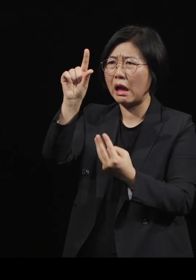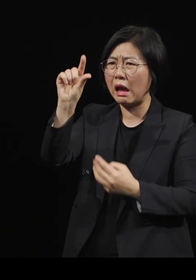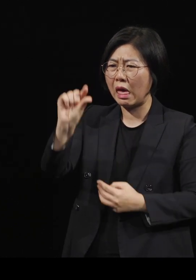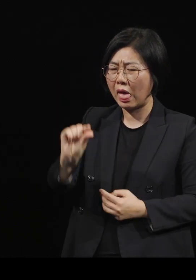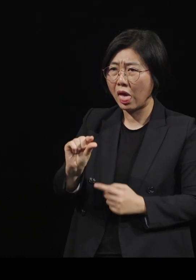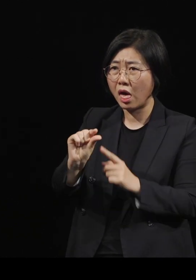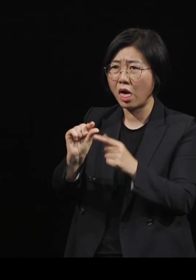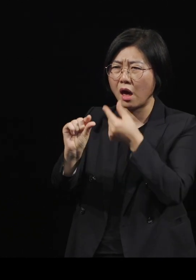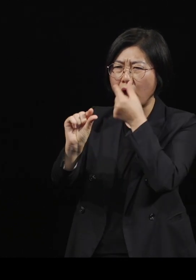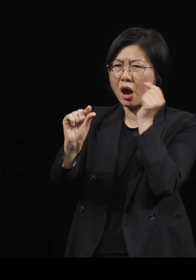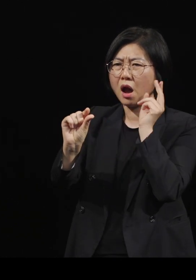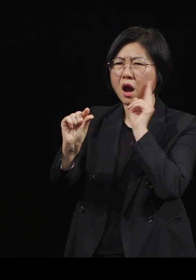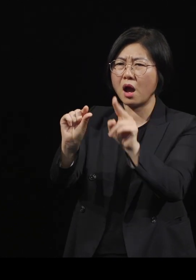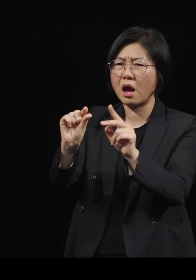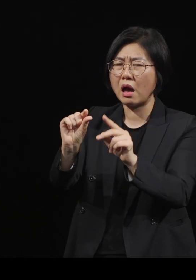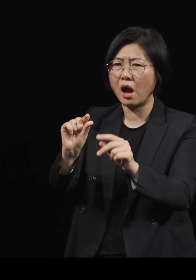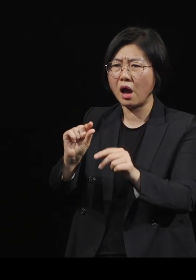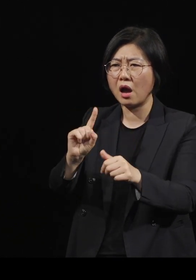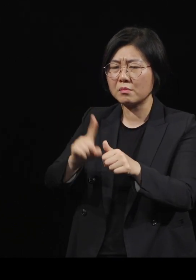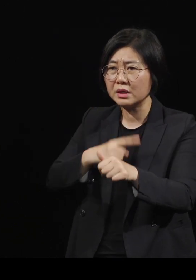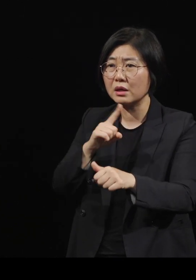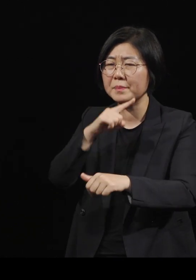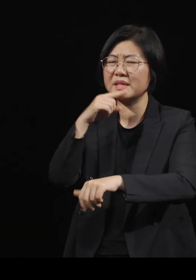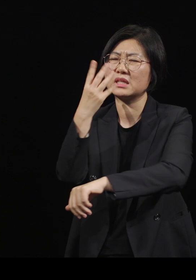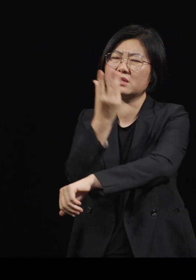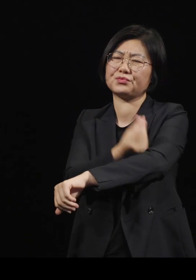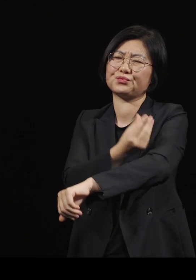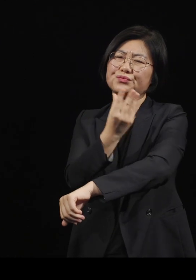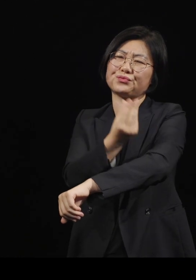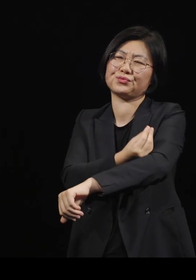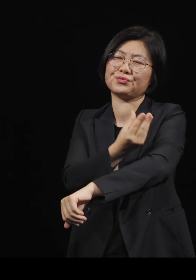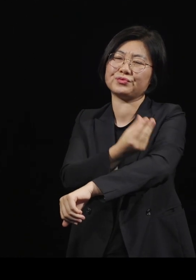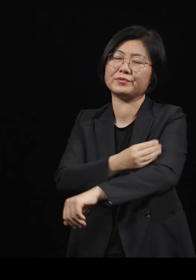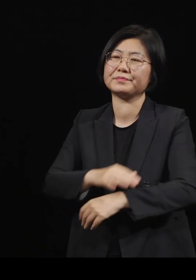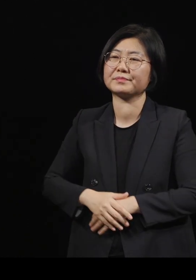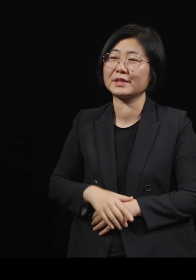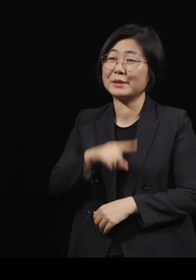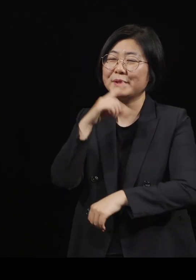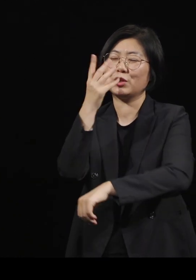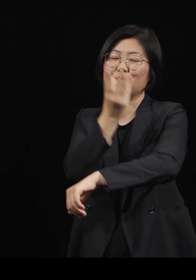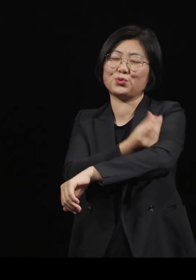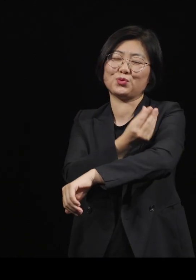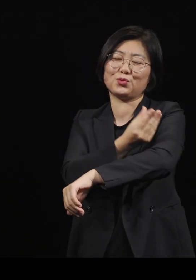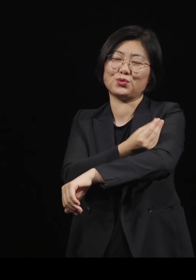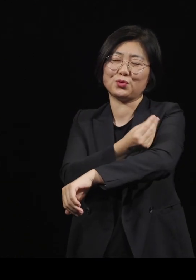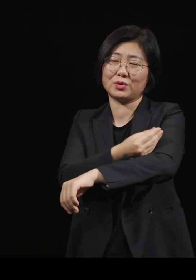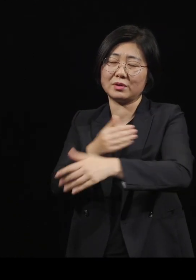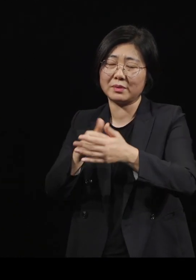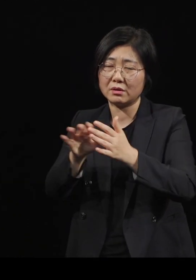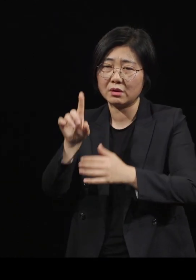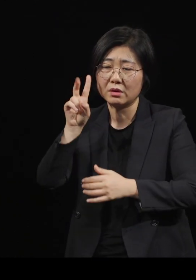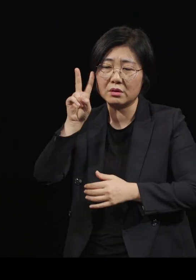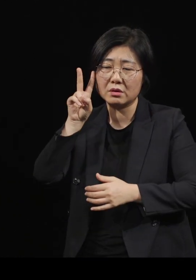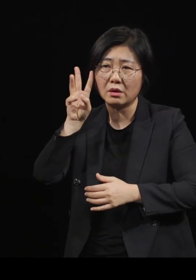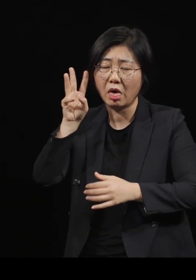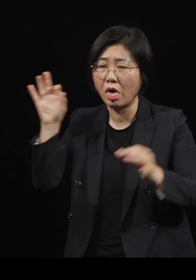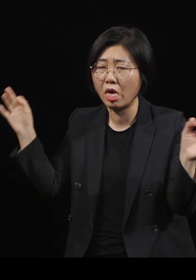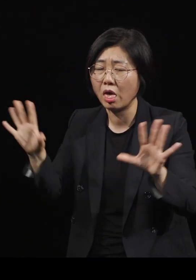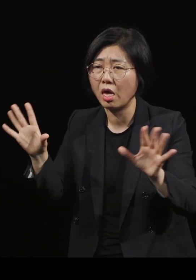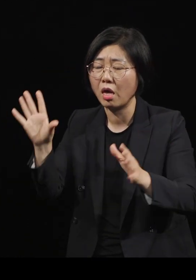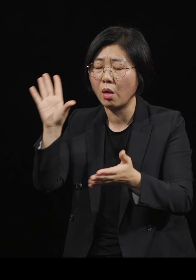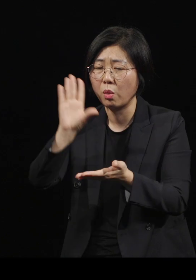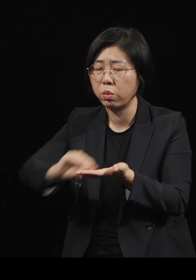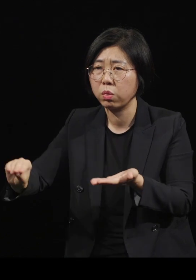정도밖에는 안 돼서 수혈을 받아야 되는데 그 수혈받은 피조차도 한 2, 3일이면 사라지는